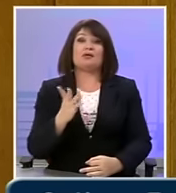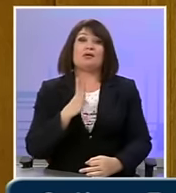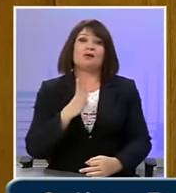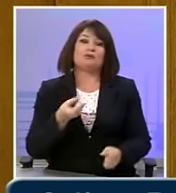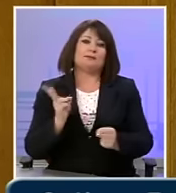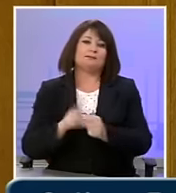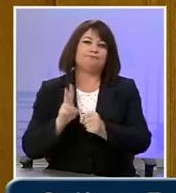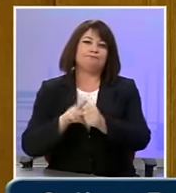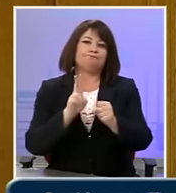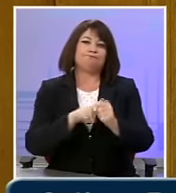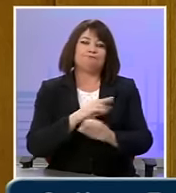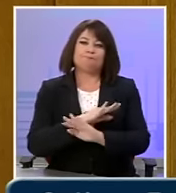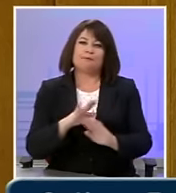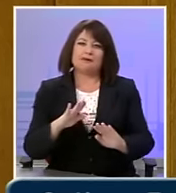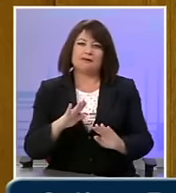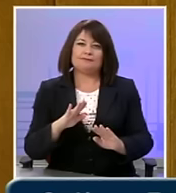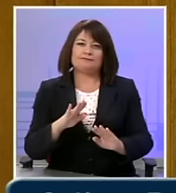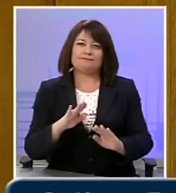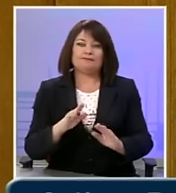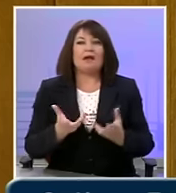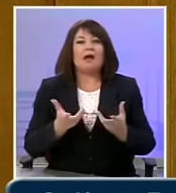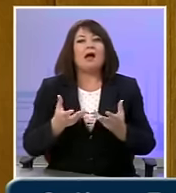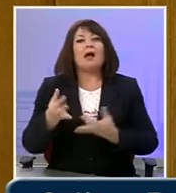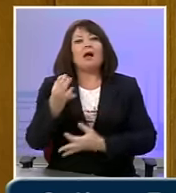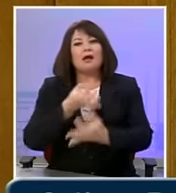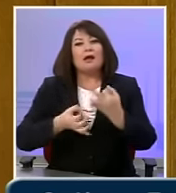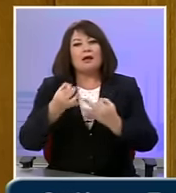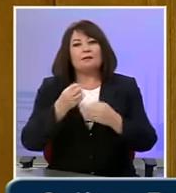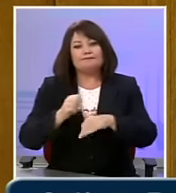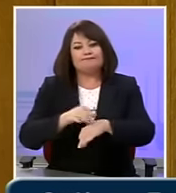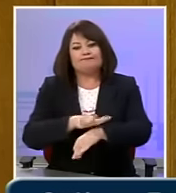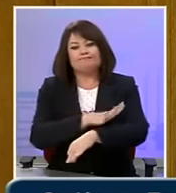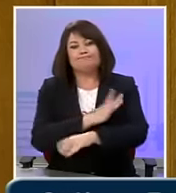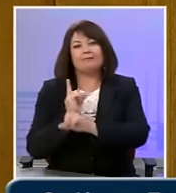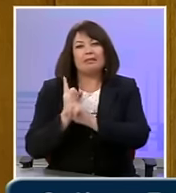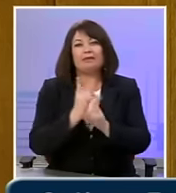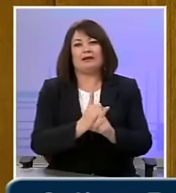θύματα. Τα θερμά σας λόγια με συγκίνησαν ιδιαίτερα.